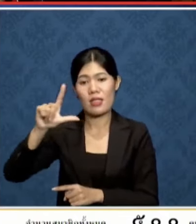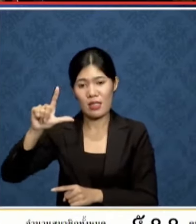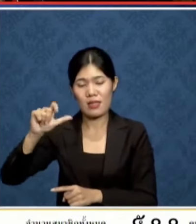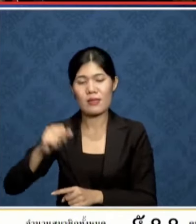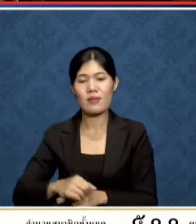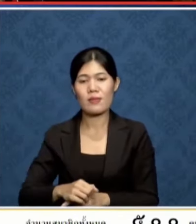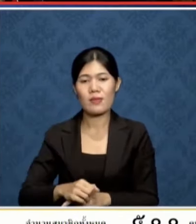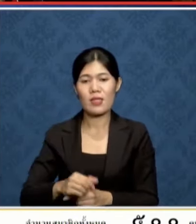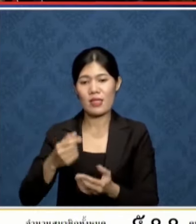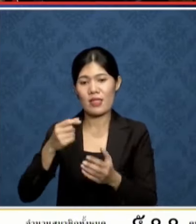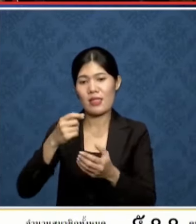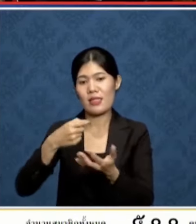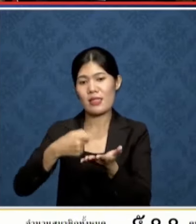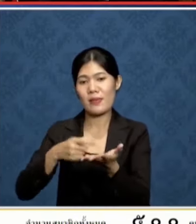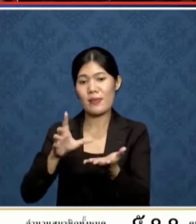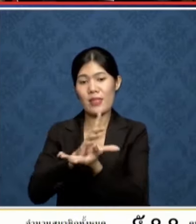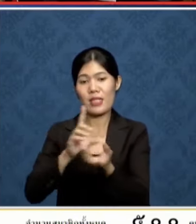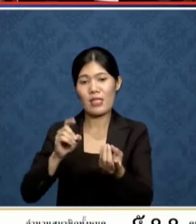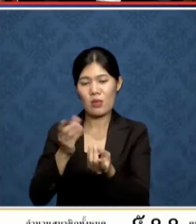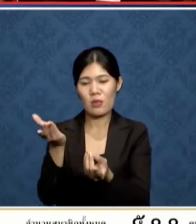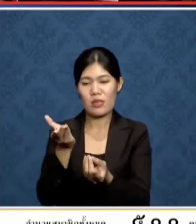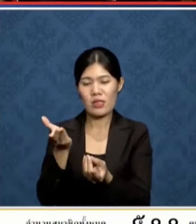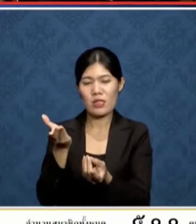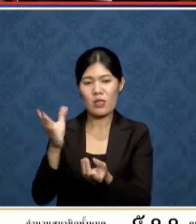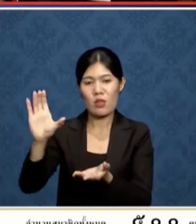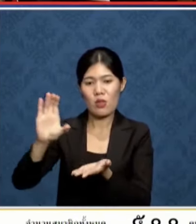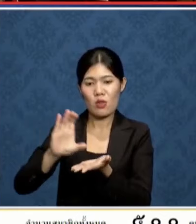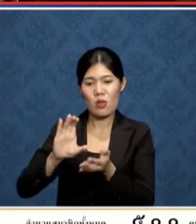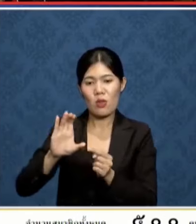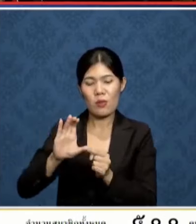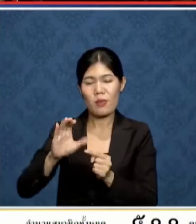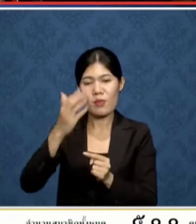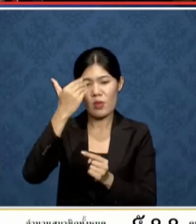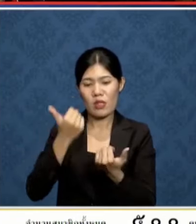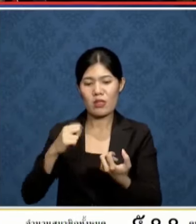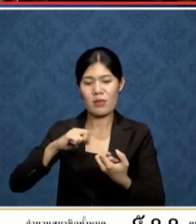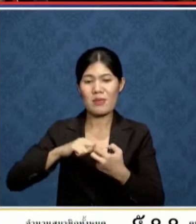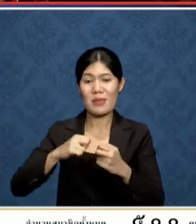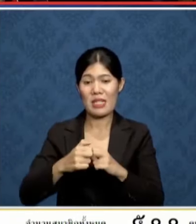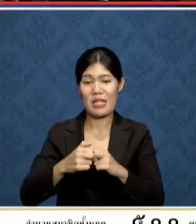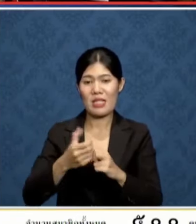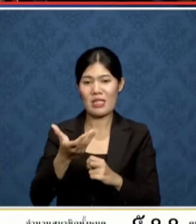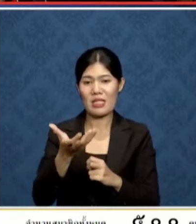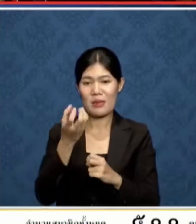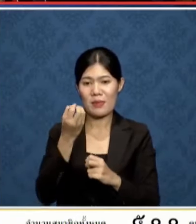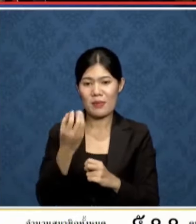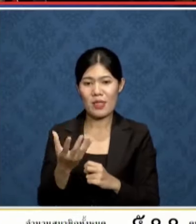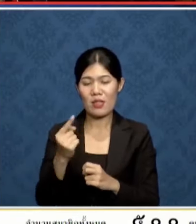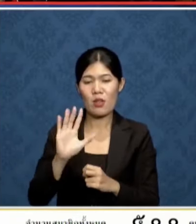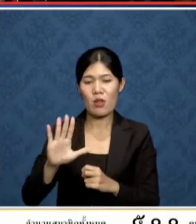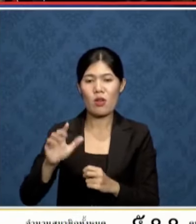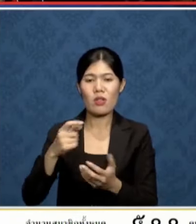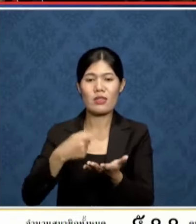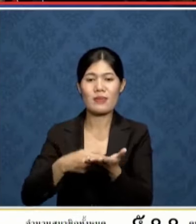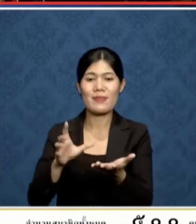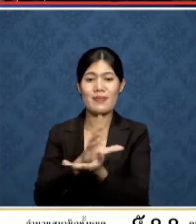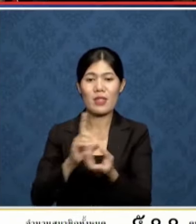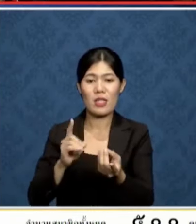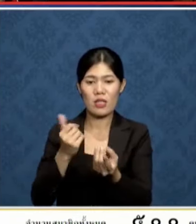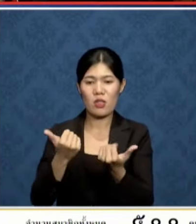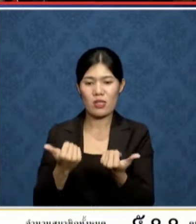ผลที่สำนักงานประกันสังคมนะครับต้องยื่นของบประมาณจำนวนนั้นไปครับเพราะตอนนี้ปัญหาใหญ่อย่างนึงของสำนักงานประกันสังคมครับคือเรากำลังอยู่ใน